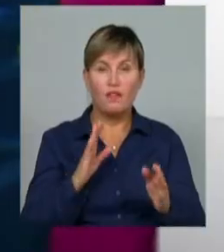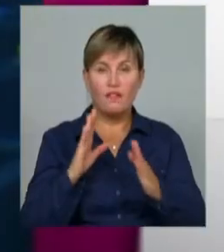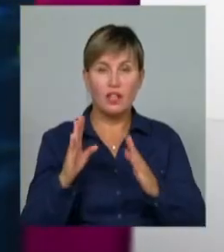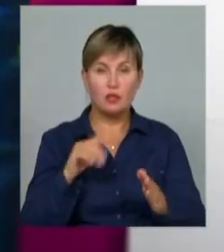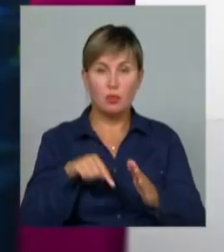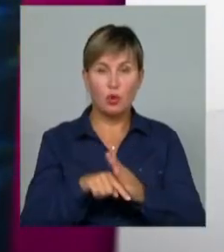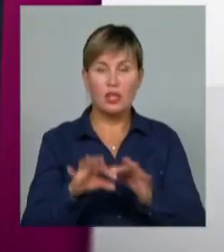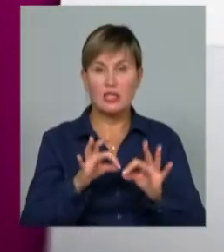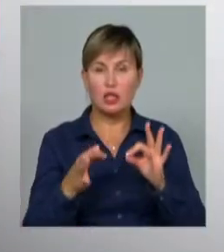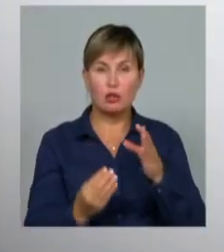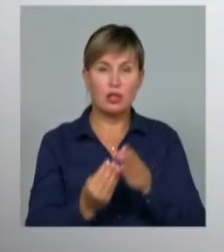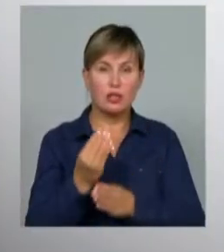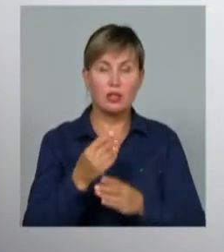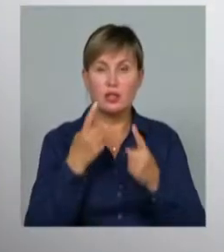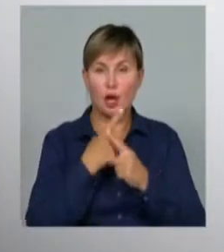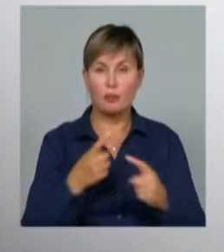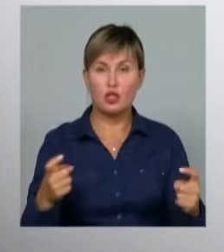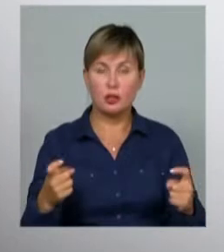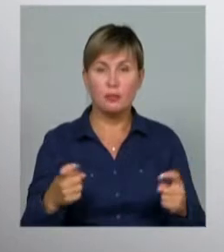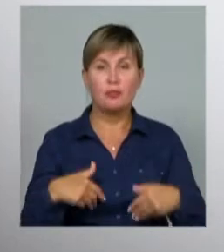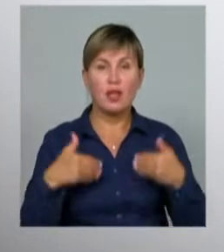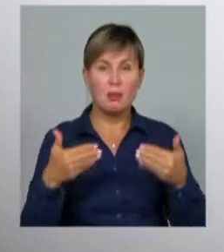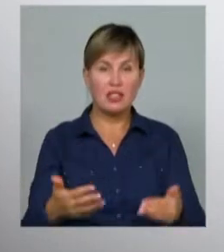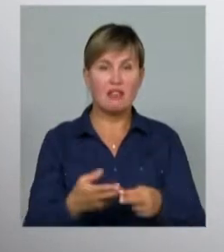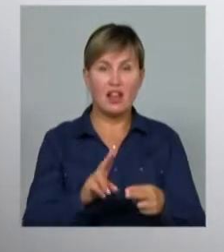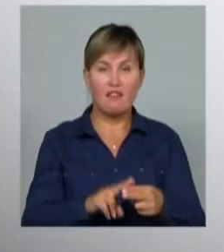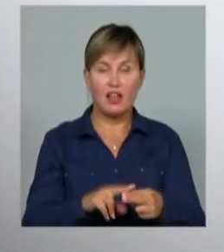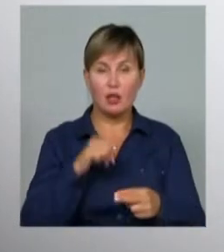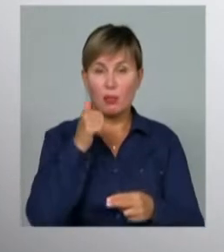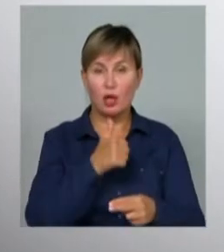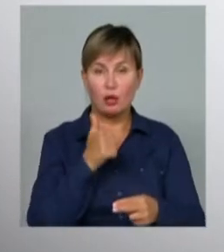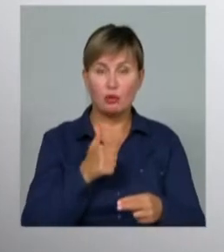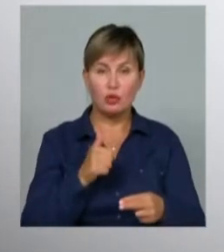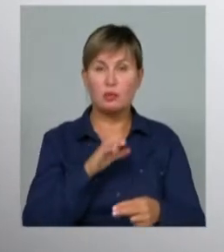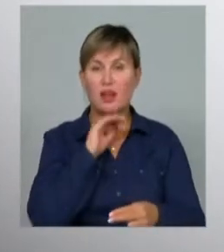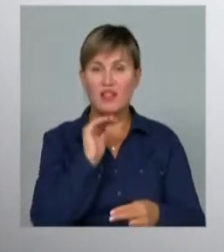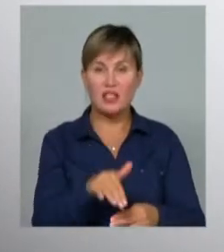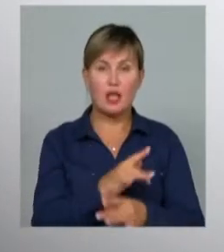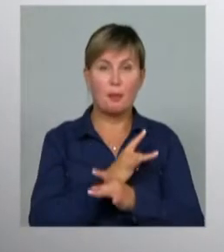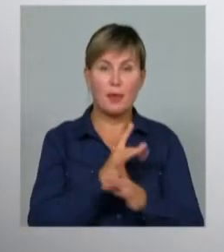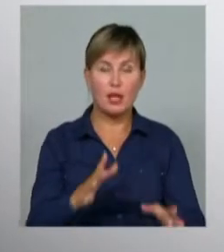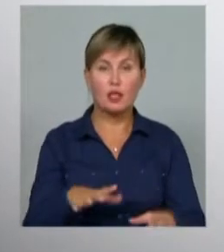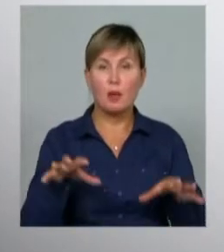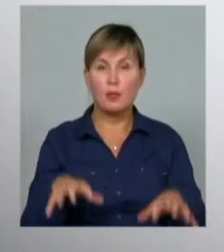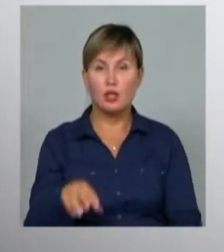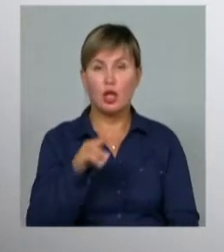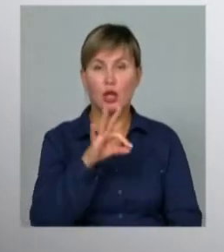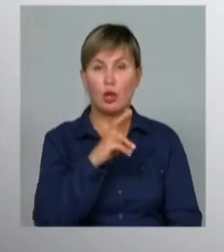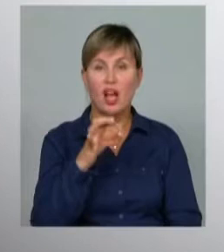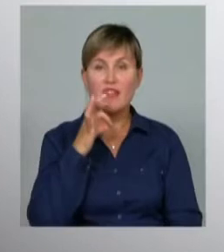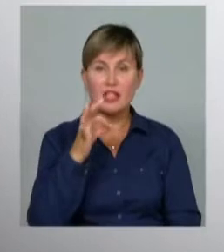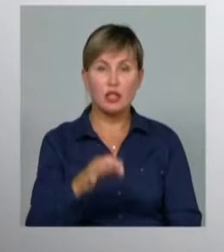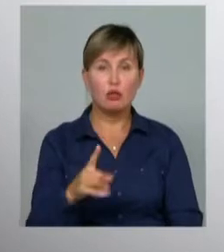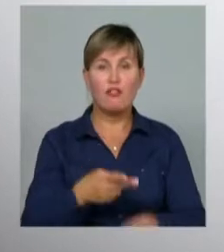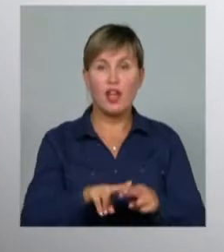сообщил пресс-секретарь президента Берик Уали. Поздравляя в этом году работников СМИ с профессиональным праздником, Касым-Жомарт Токаев подчеркнул, что